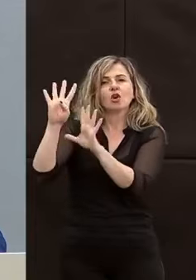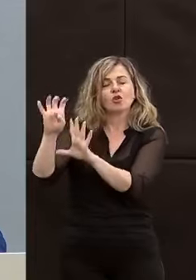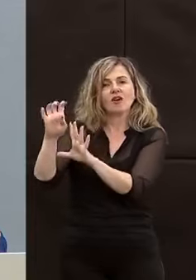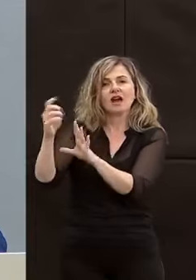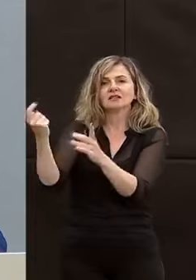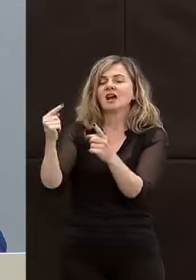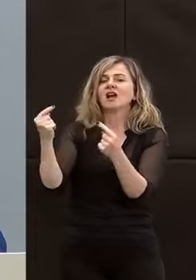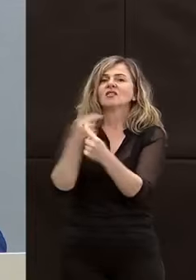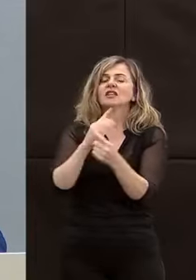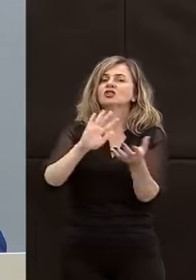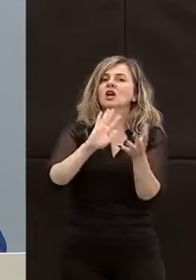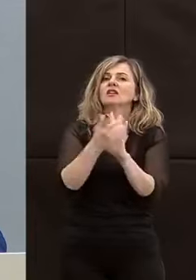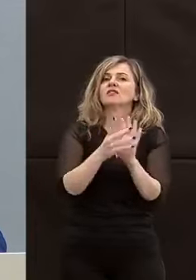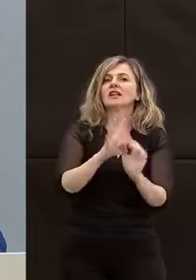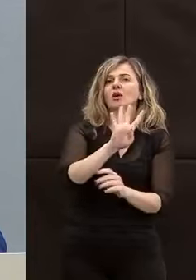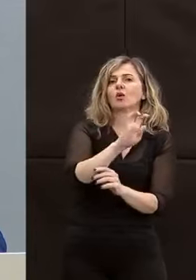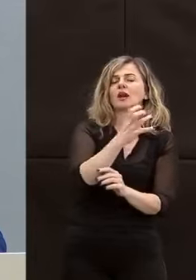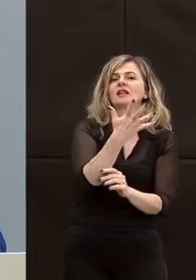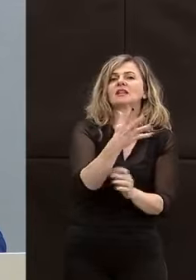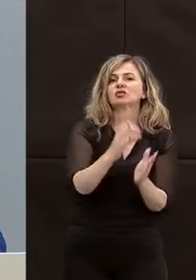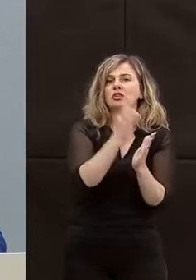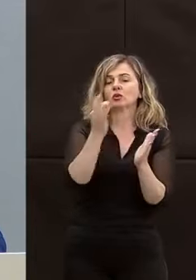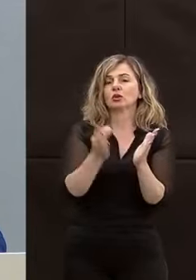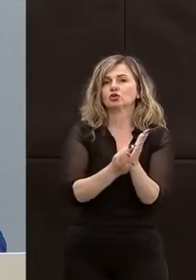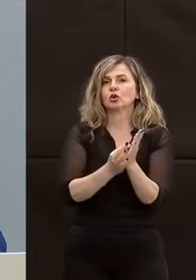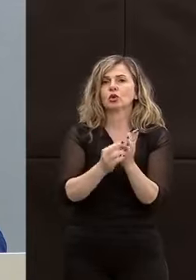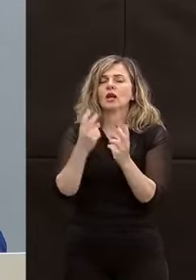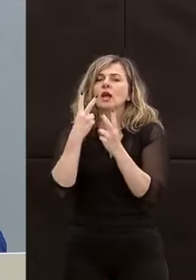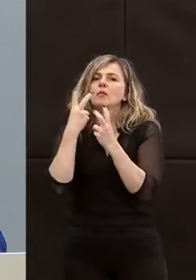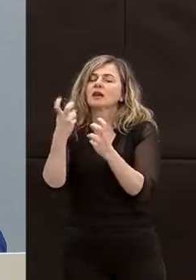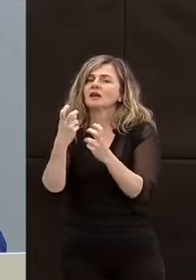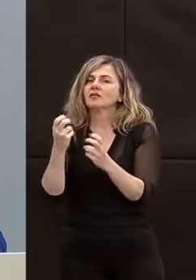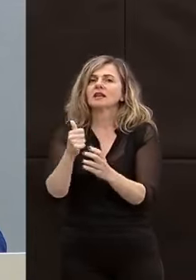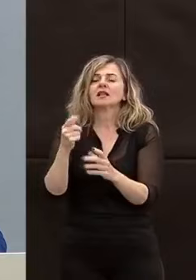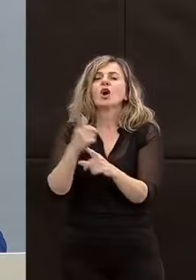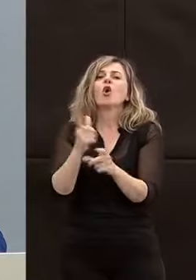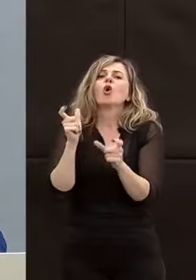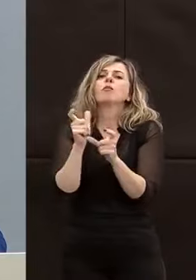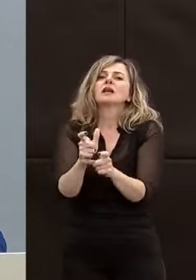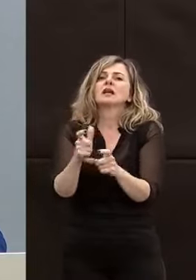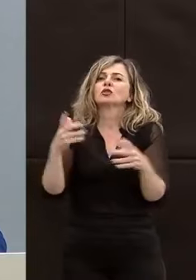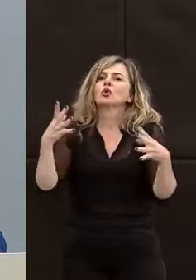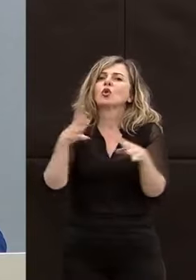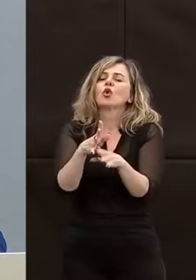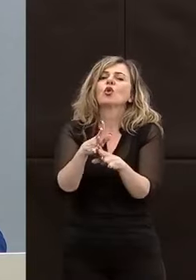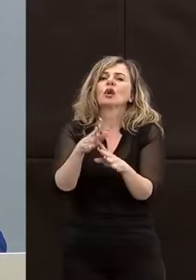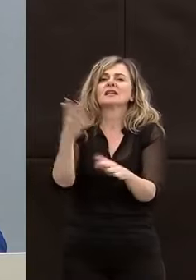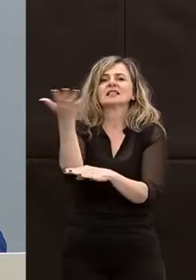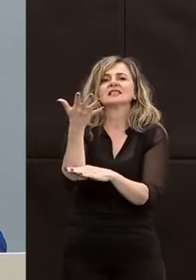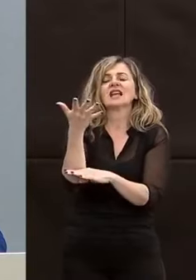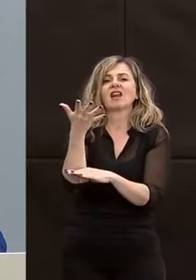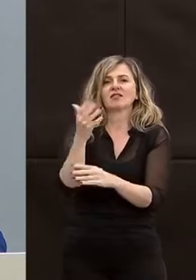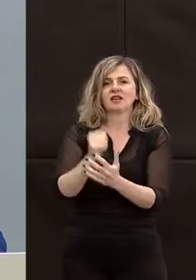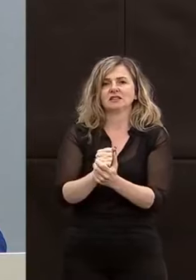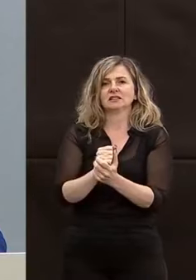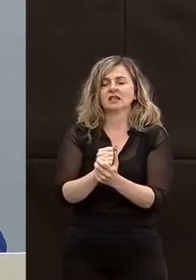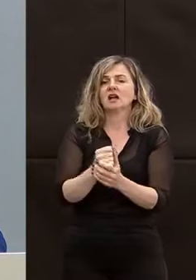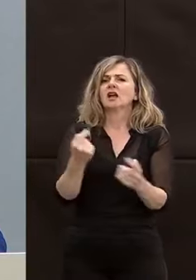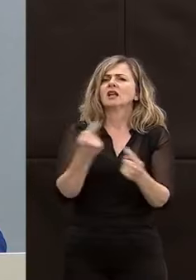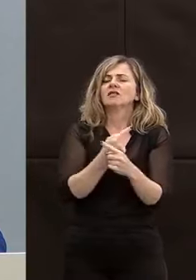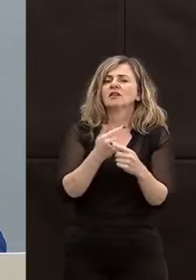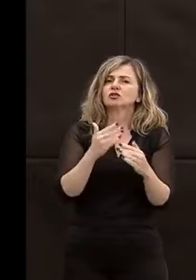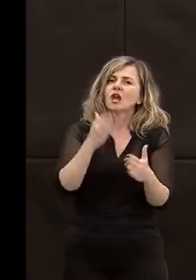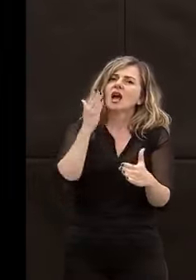quindi l'uso obbligatorio della conferenza dei servizi infine si prevede la rateizzazione